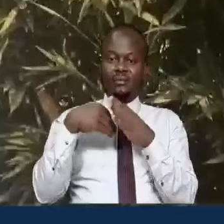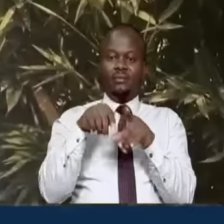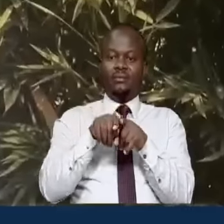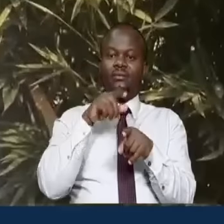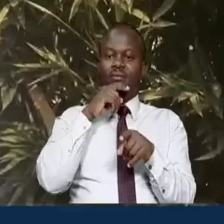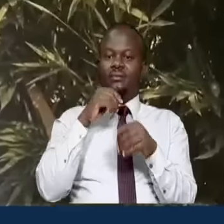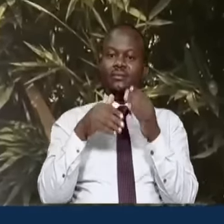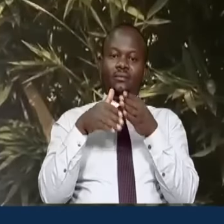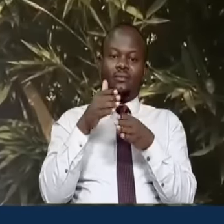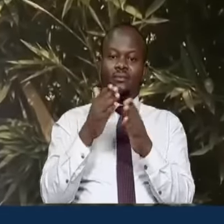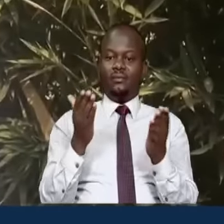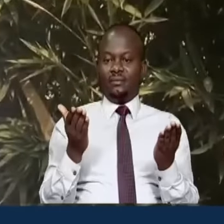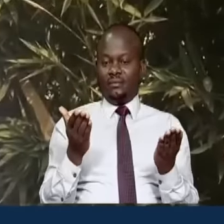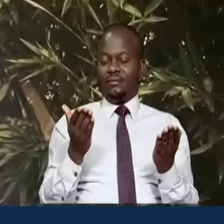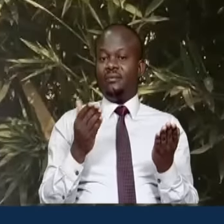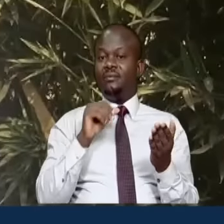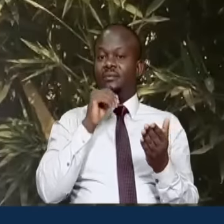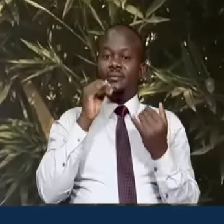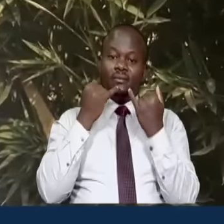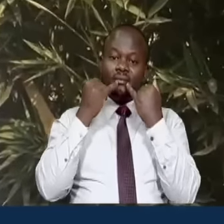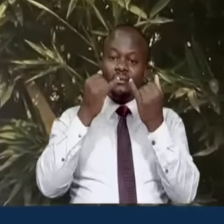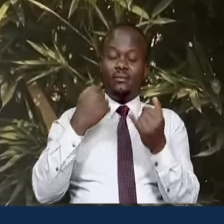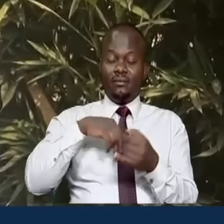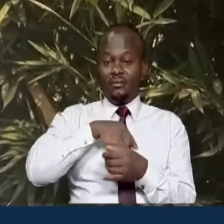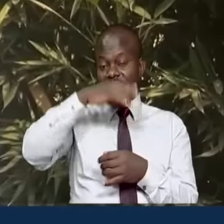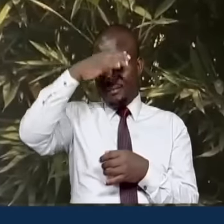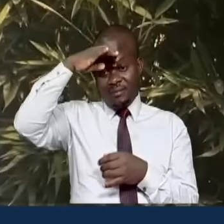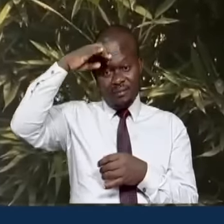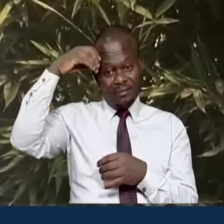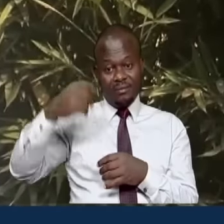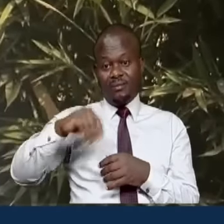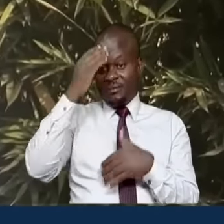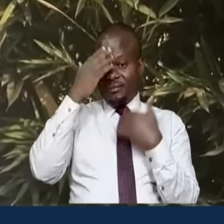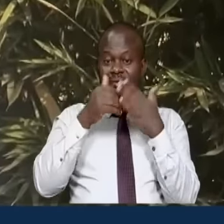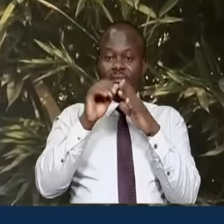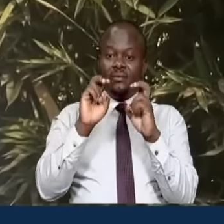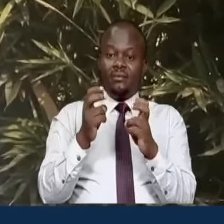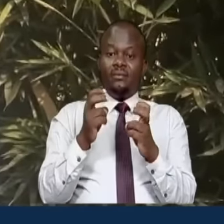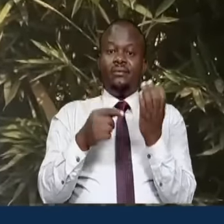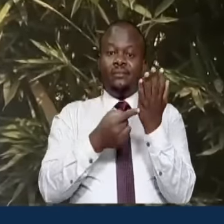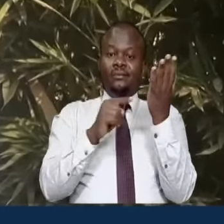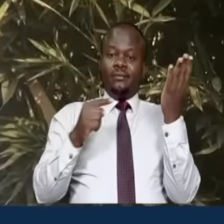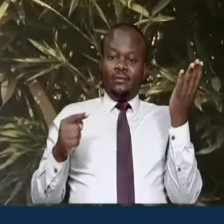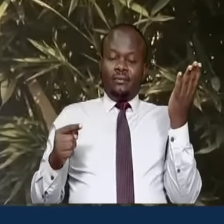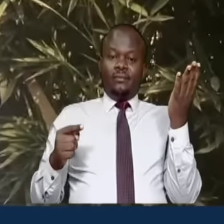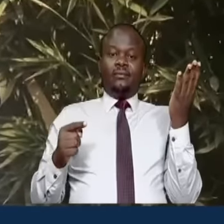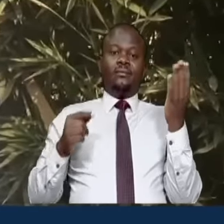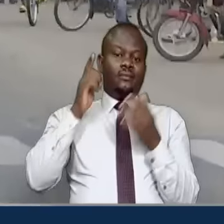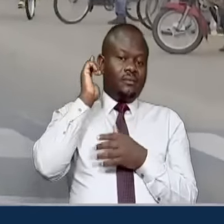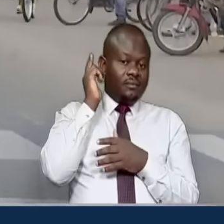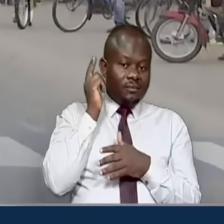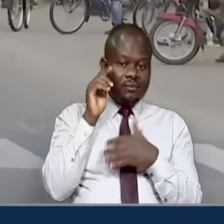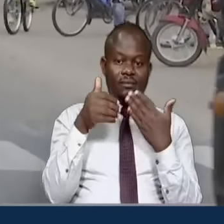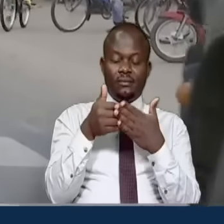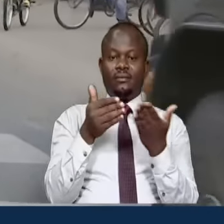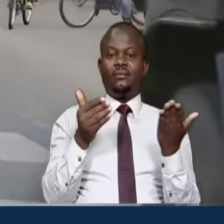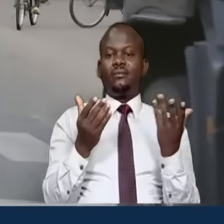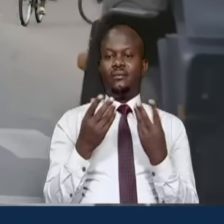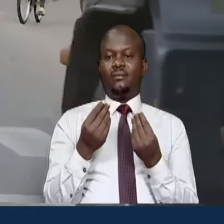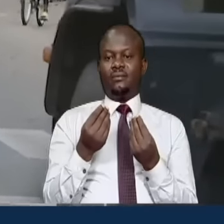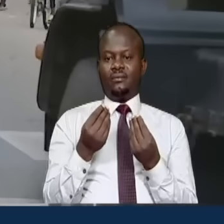wubatse ntabwo rero nakubwira ngo biramvuna kuko ikoranabuhanga telefone